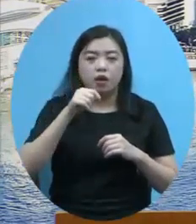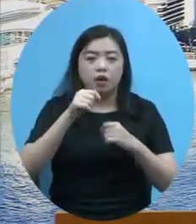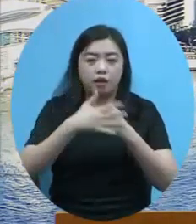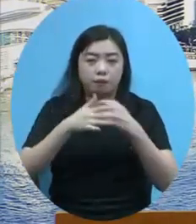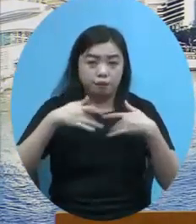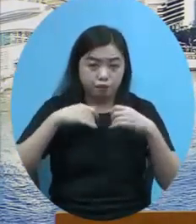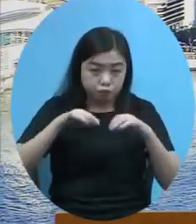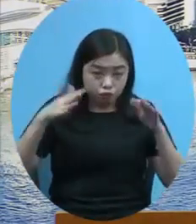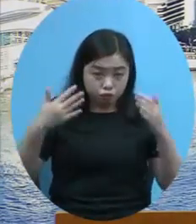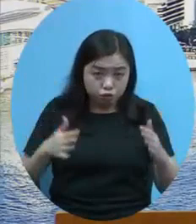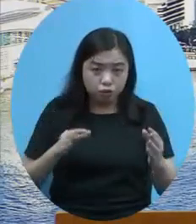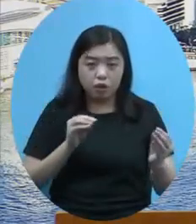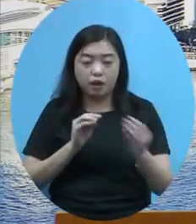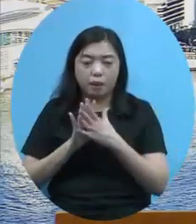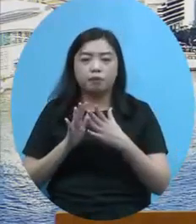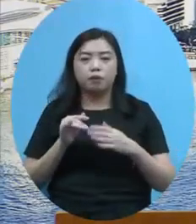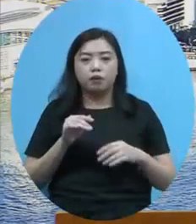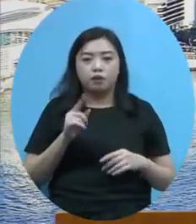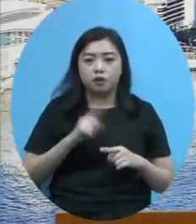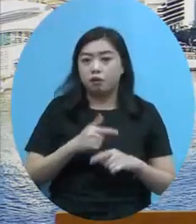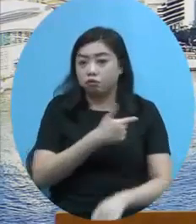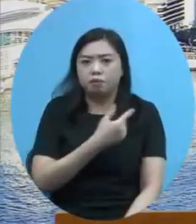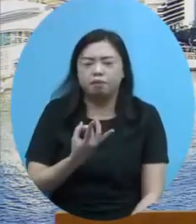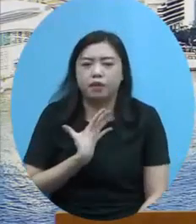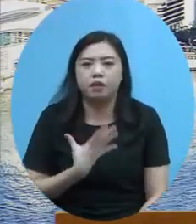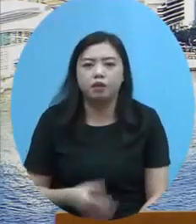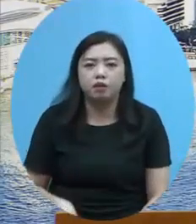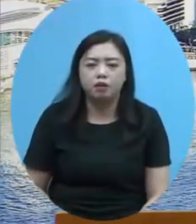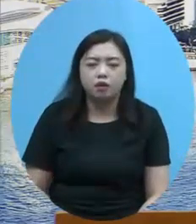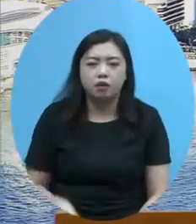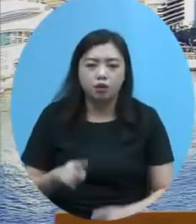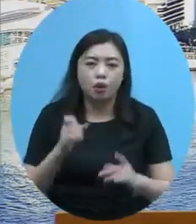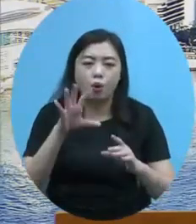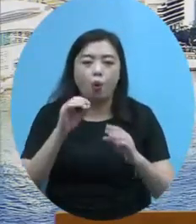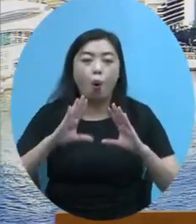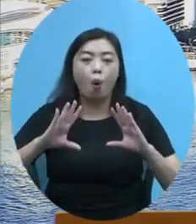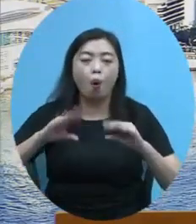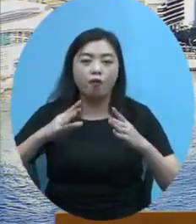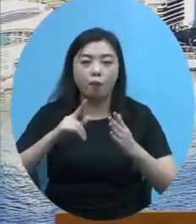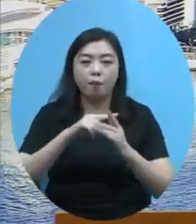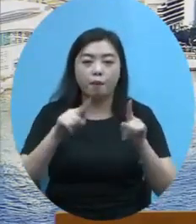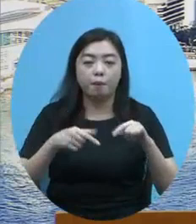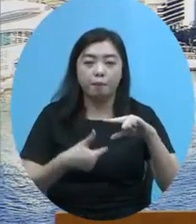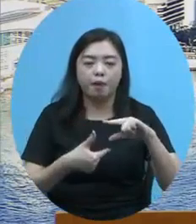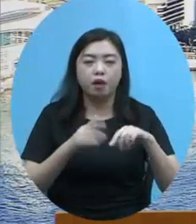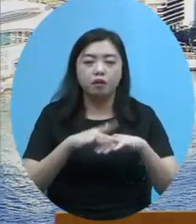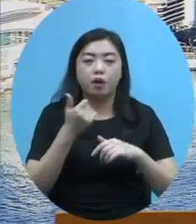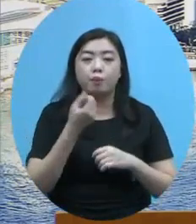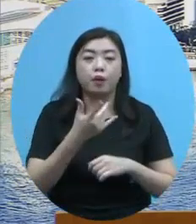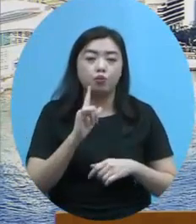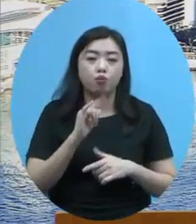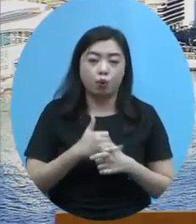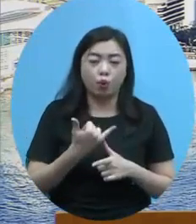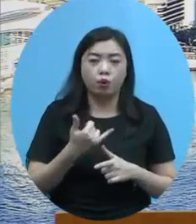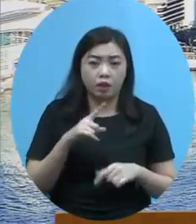染咗之後咧，佢仍然係未打針嘅，咁可能攞咗個康復碼，咁呢個康復碼有效半年，咁但係其實